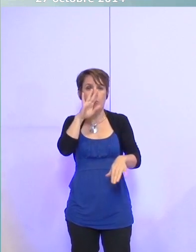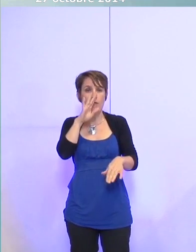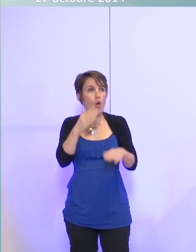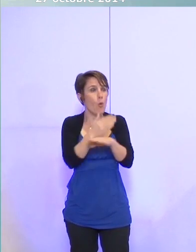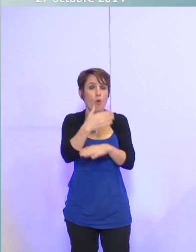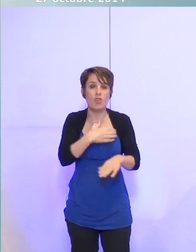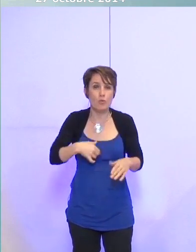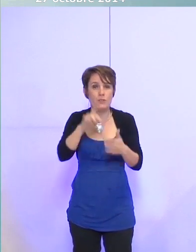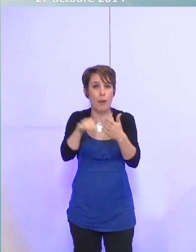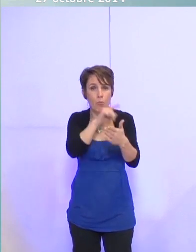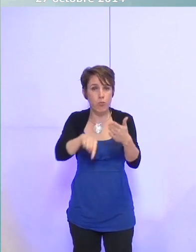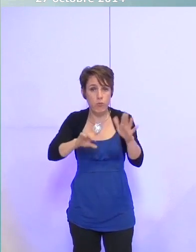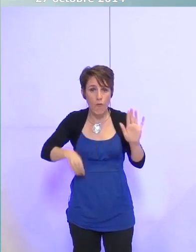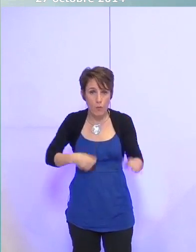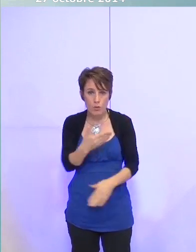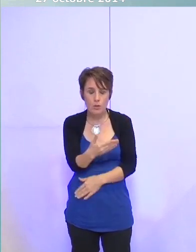remercie.